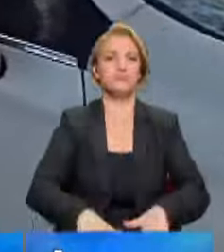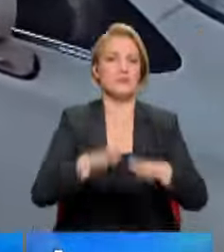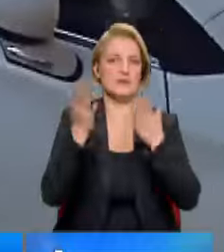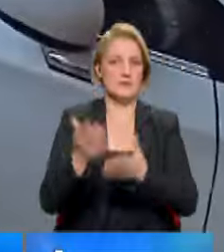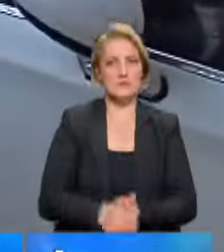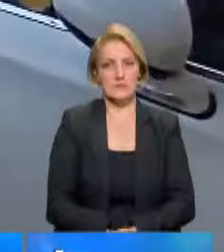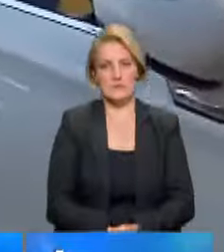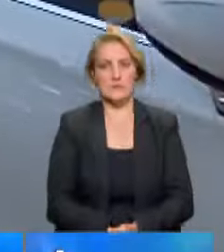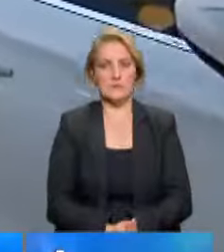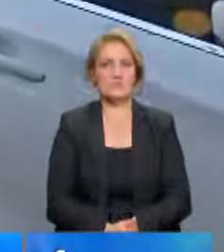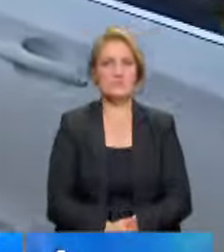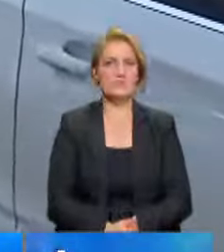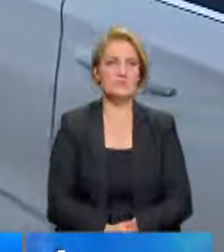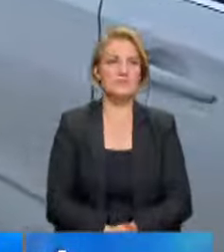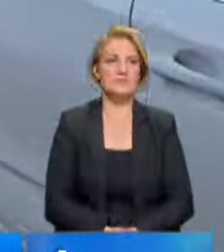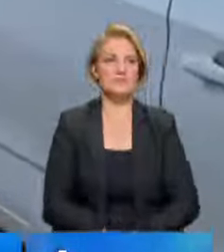oldu.